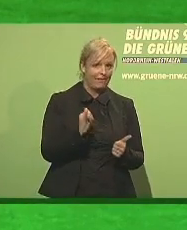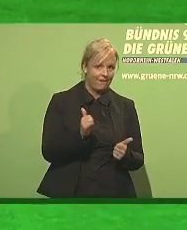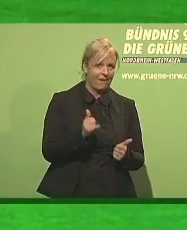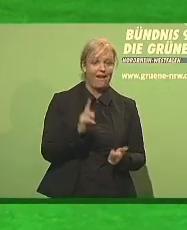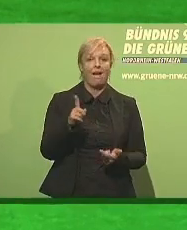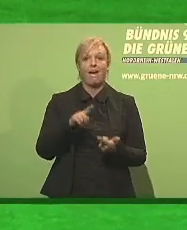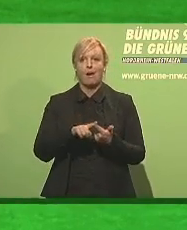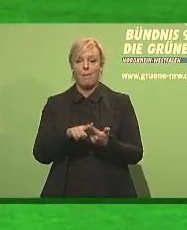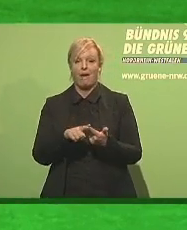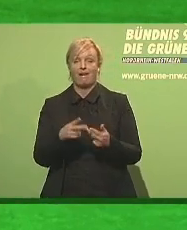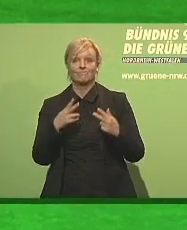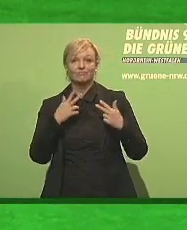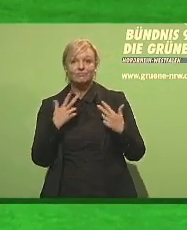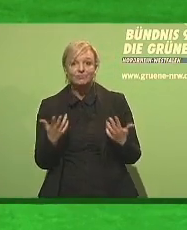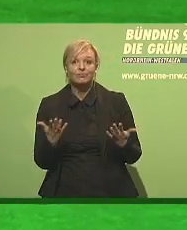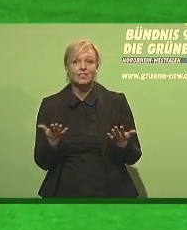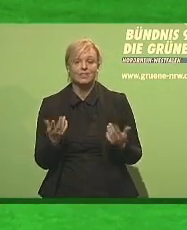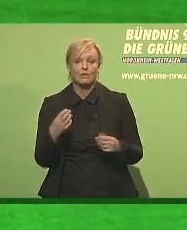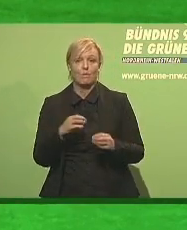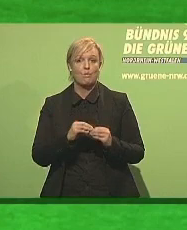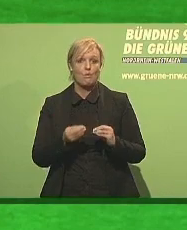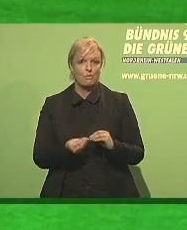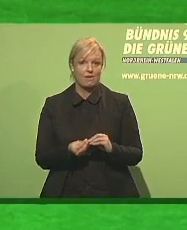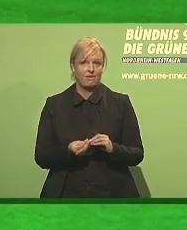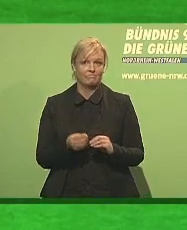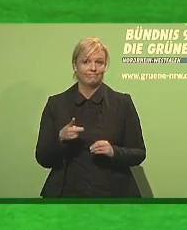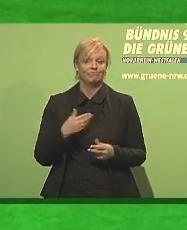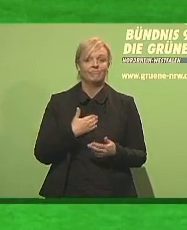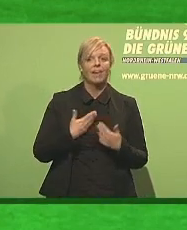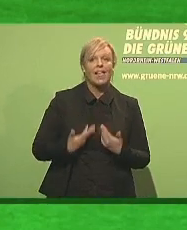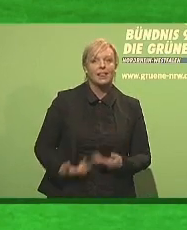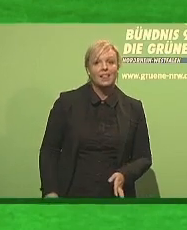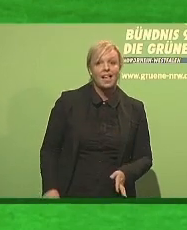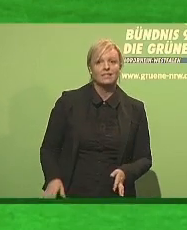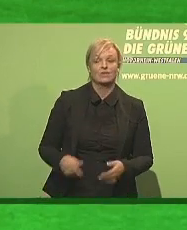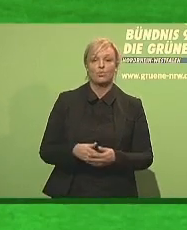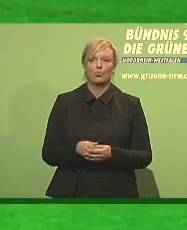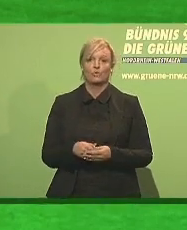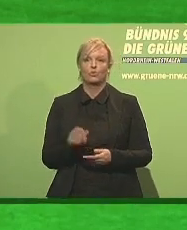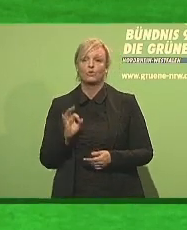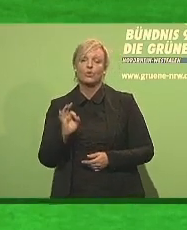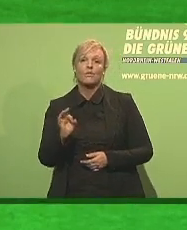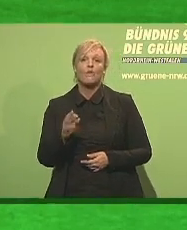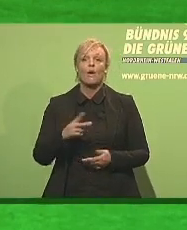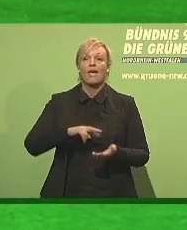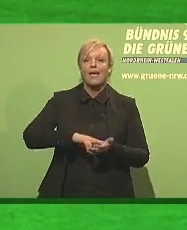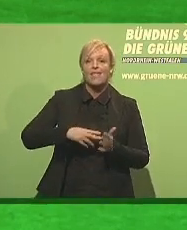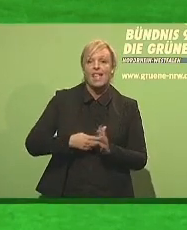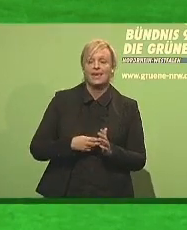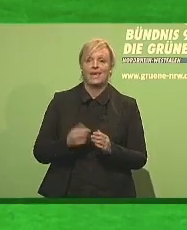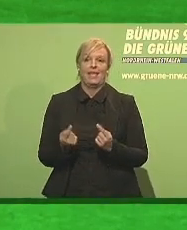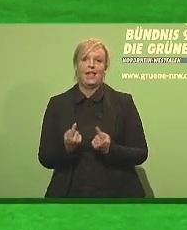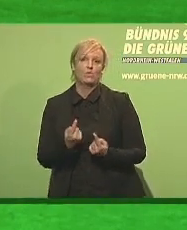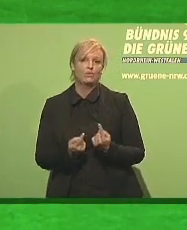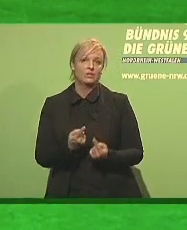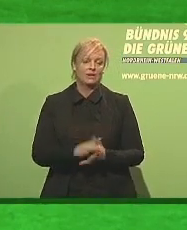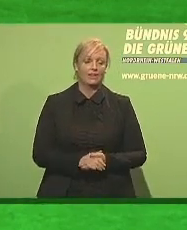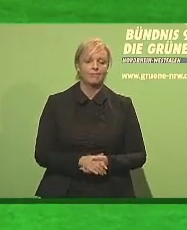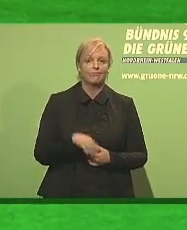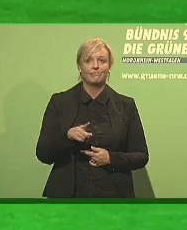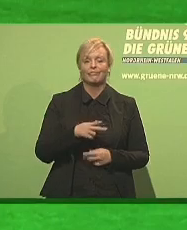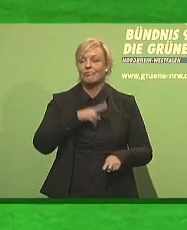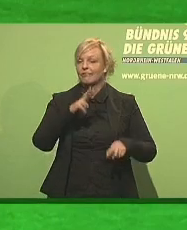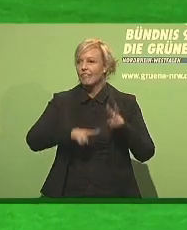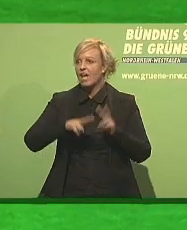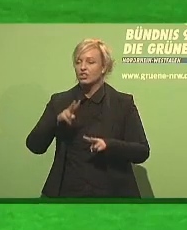das wirkliche Problem ist, nämlich die Entlastungstatbestände bei der energieintensiven Industrie. Hier gibt es eine Vielzahl an Ausnahmetatbeständen,